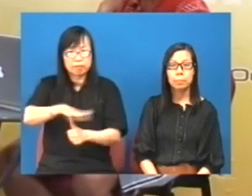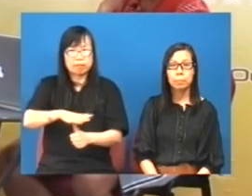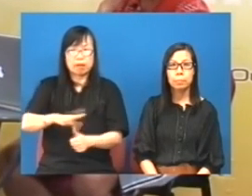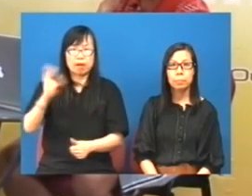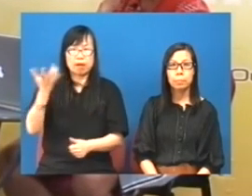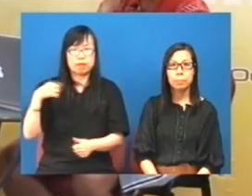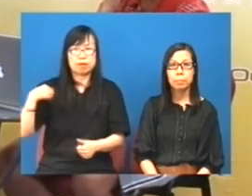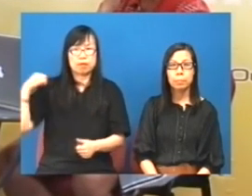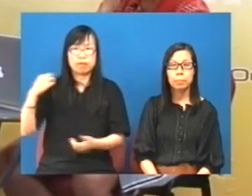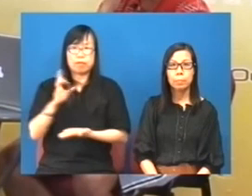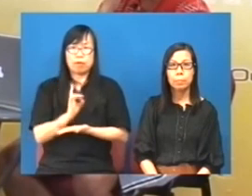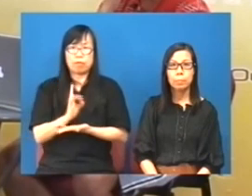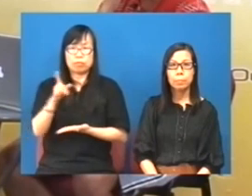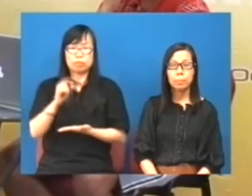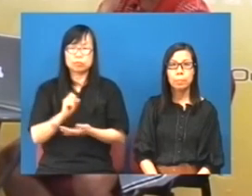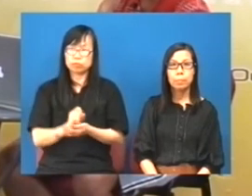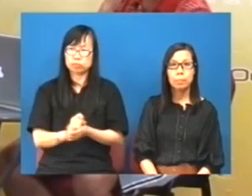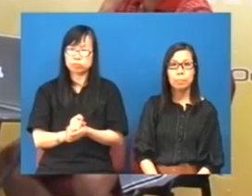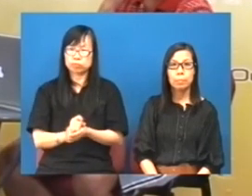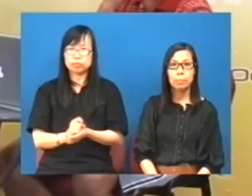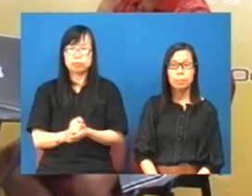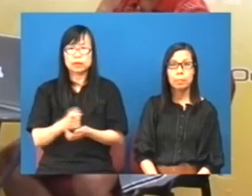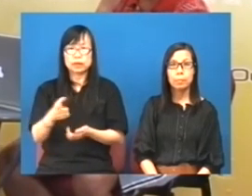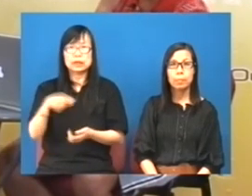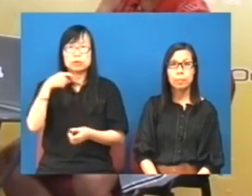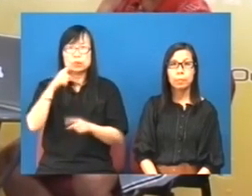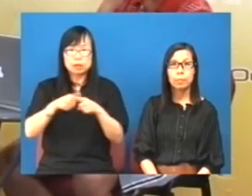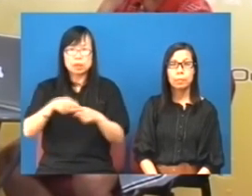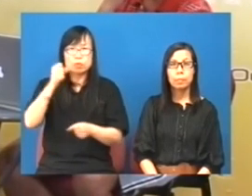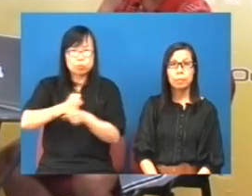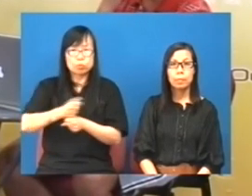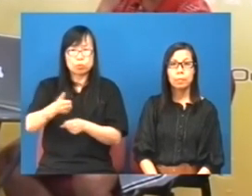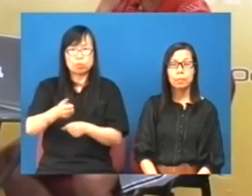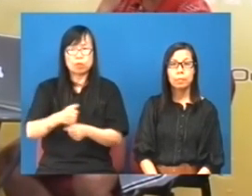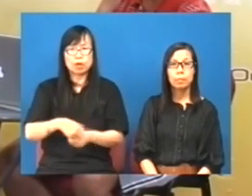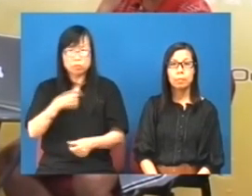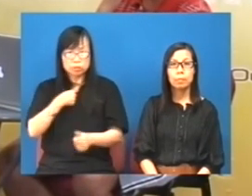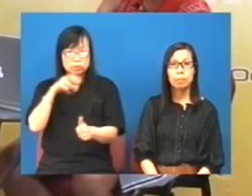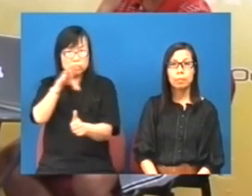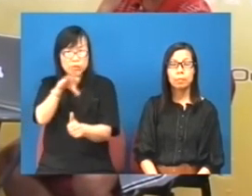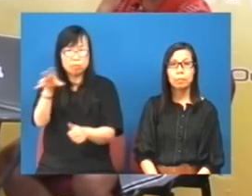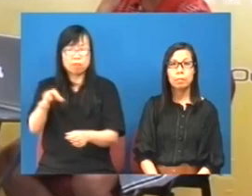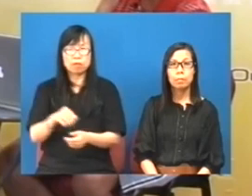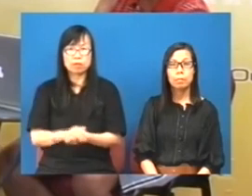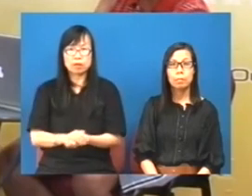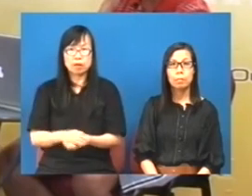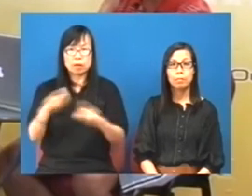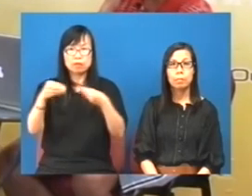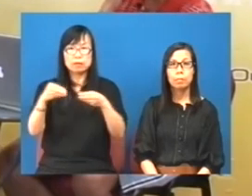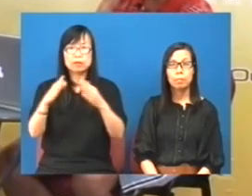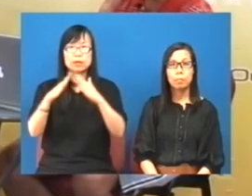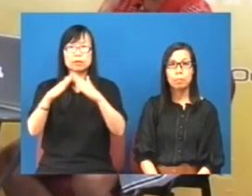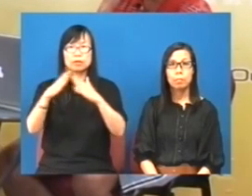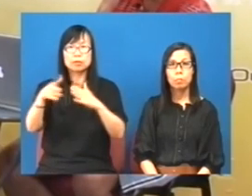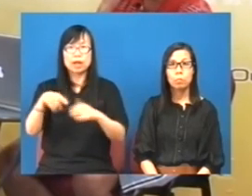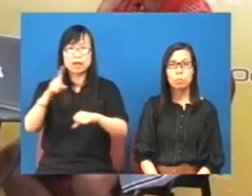騷擾法輪功這些事情應該執法他不去執法的時候還要受到恐嚇教協還有什麼好說的你